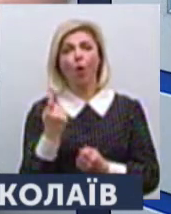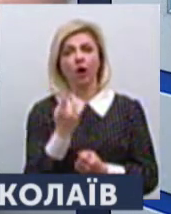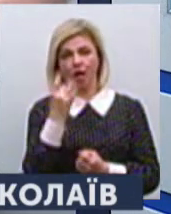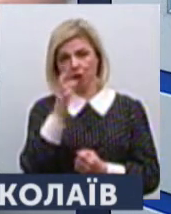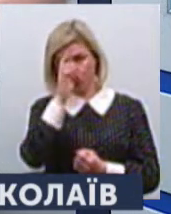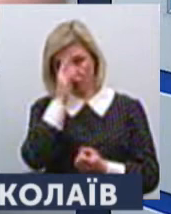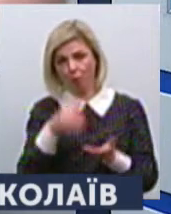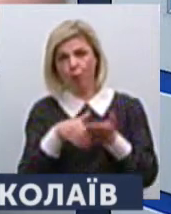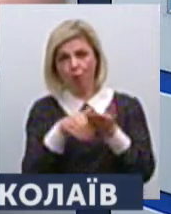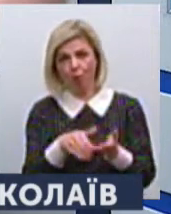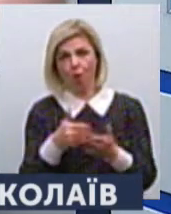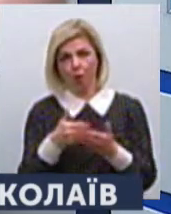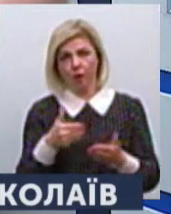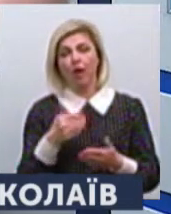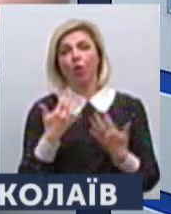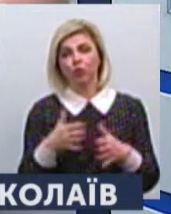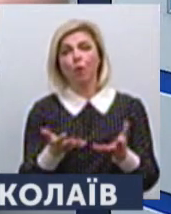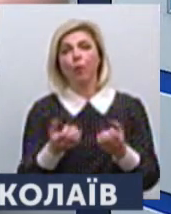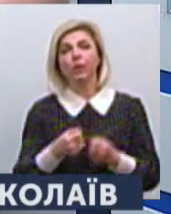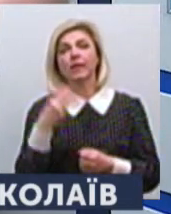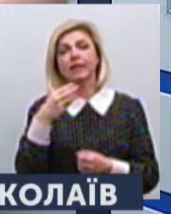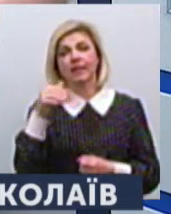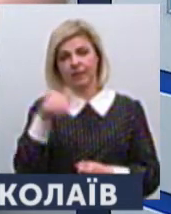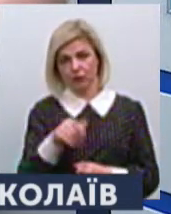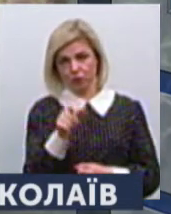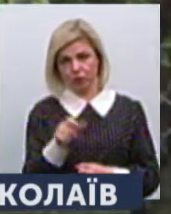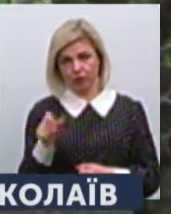держави. На Миколаївщині цю виплату вже отримали 30 тисяч людей.